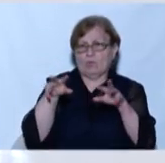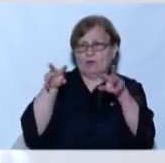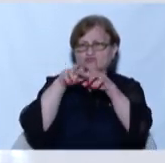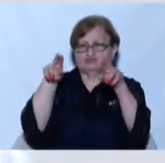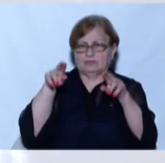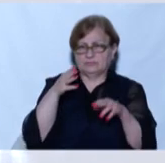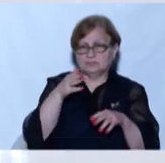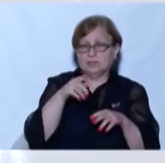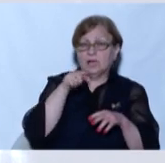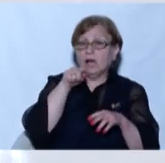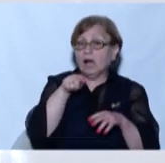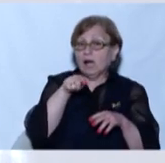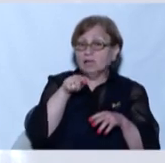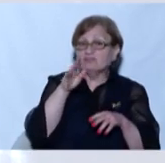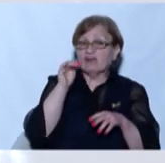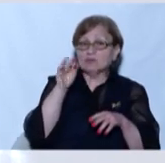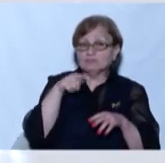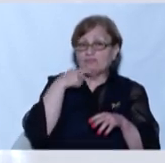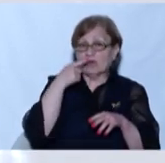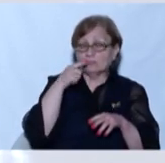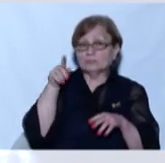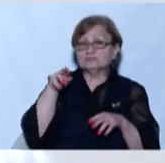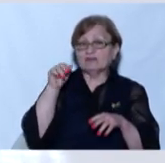ეს ადამიანი მიიჩნევს დავით გურამიშვილს